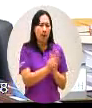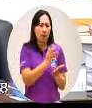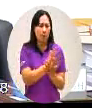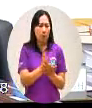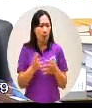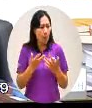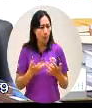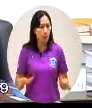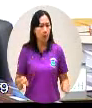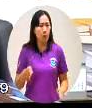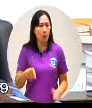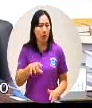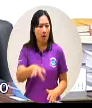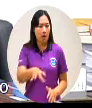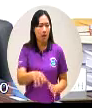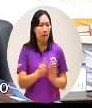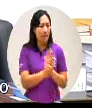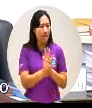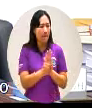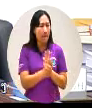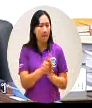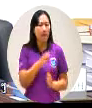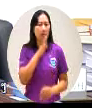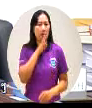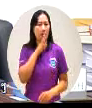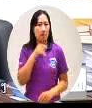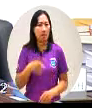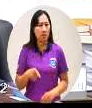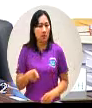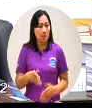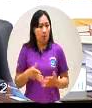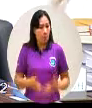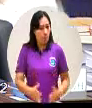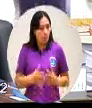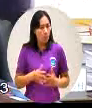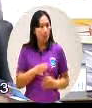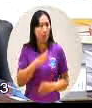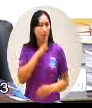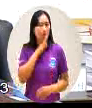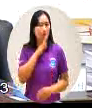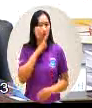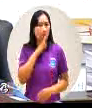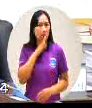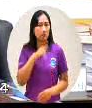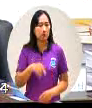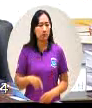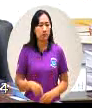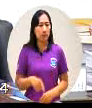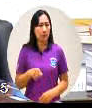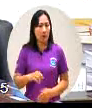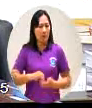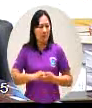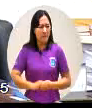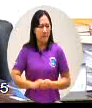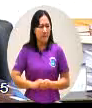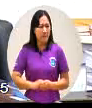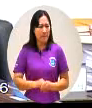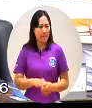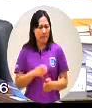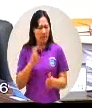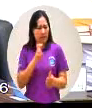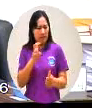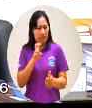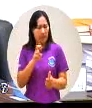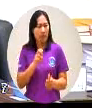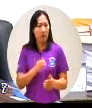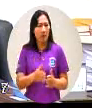以讲这个是对你们来讲是何等的重要吼。我拜托讲，咱一定爱甲督促一下吼。另外对面